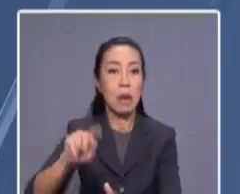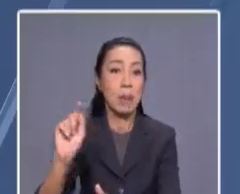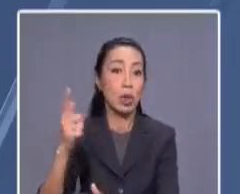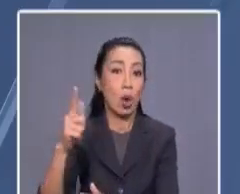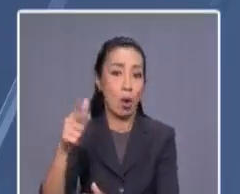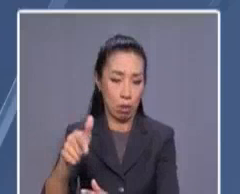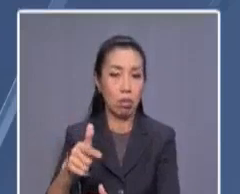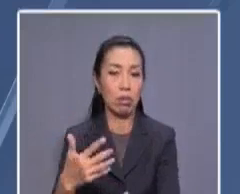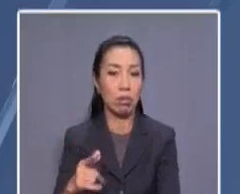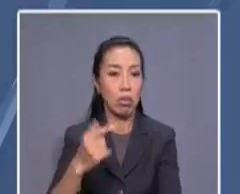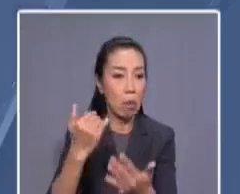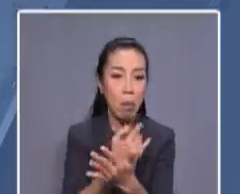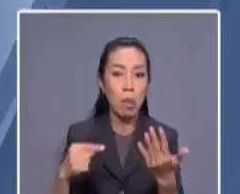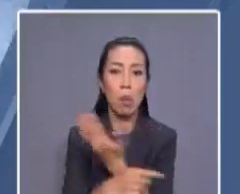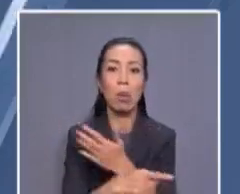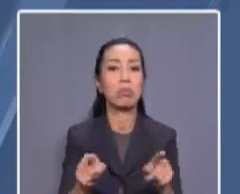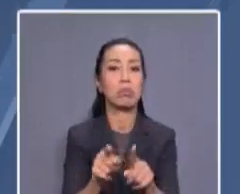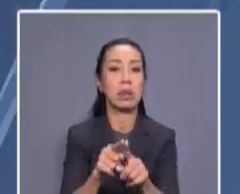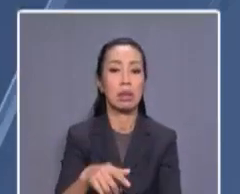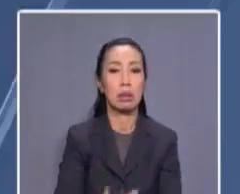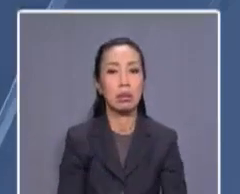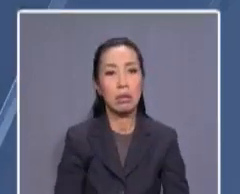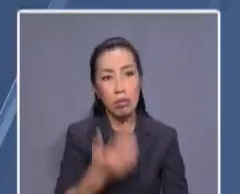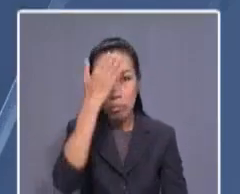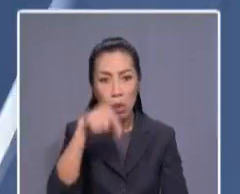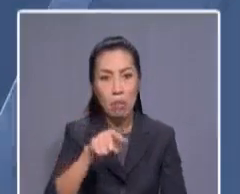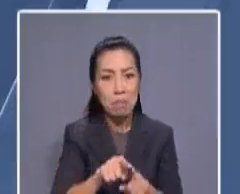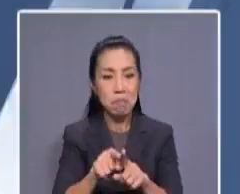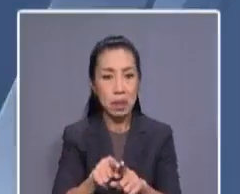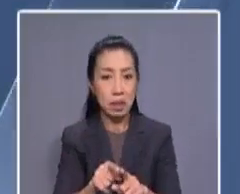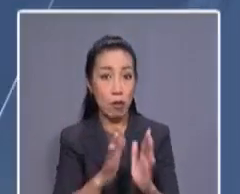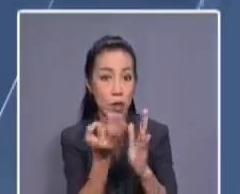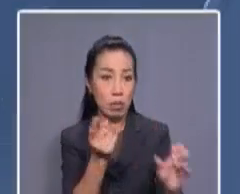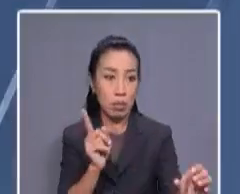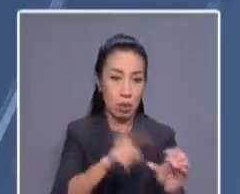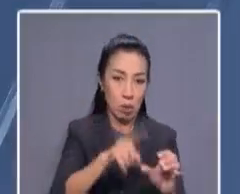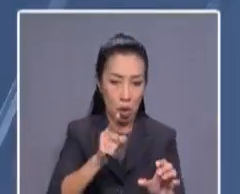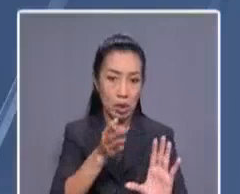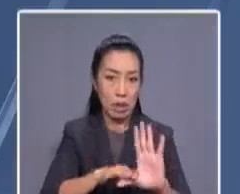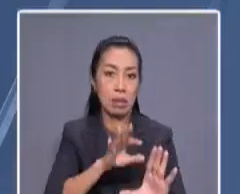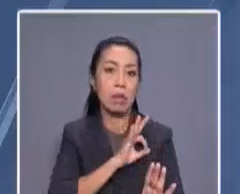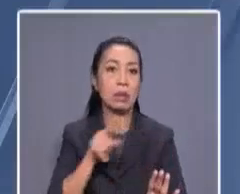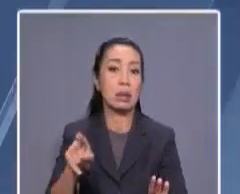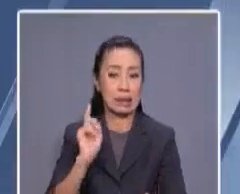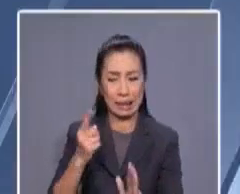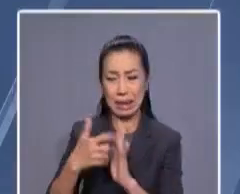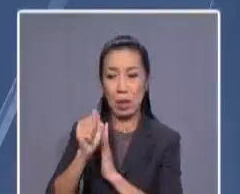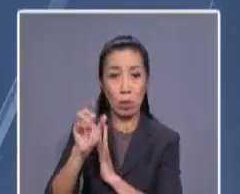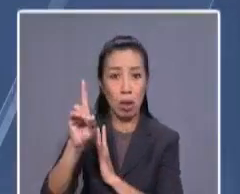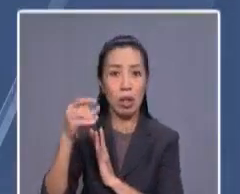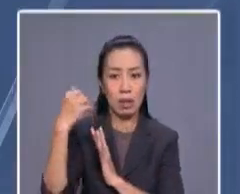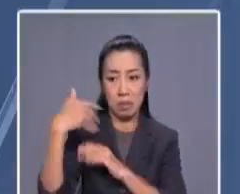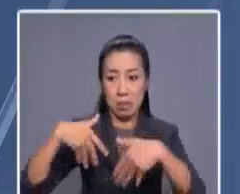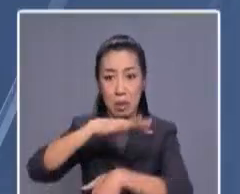ไรกันเนี่ยแล้วก็ถูกโกงไปเหมือนกัน ครับ เพราะว่ามันต้องมีระบบสมาชิกเข้าไปนะคะจริงๆไม่ใช่เฉพาะจังหวัดอุดรนะคะผู้เสียห